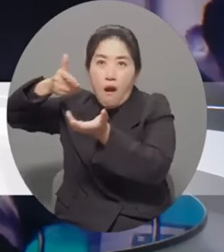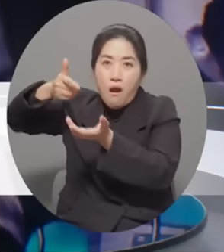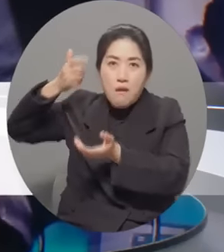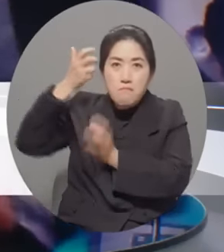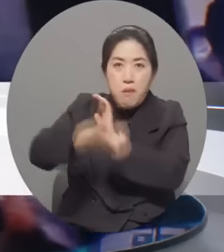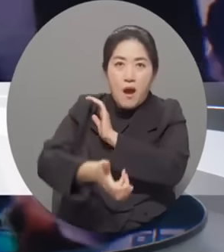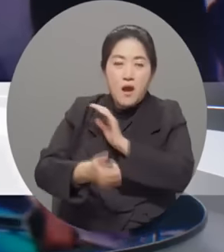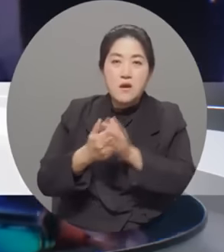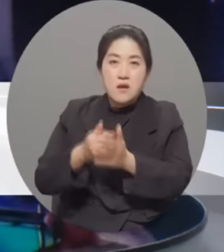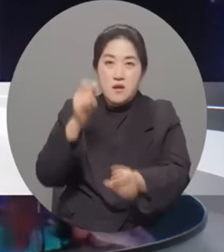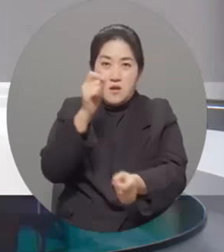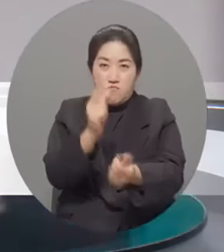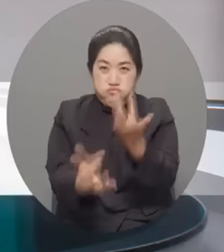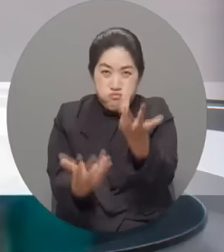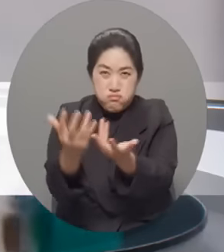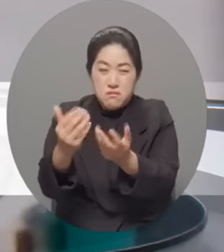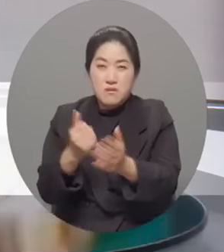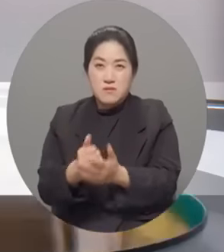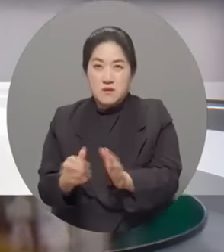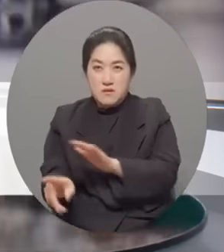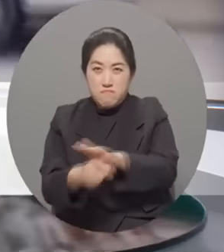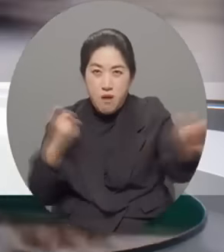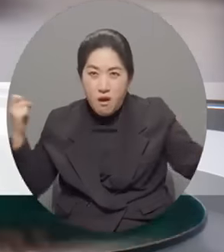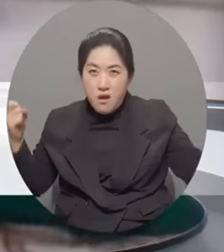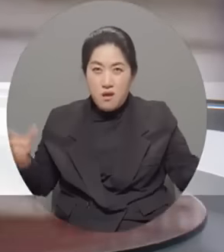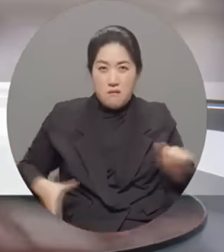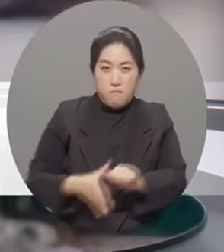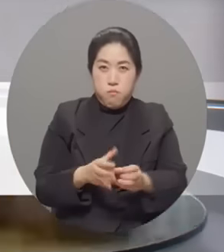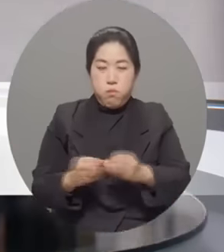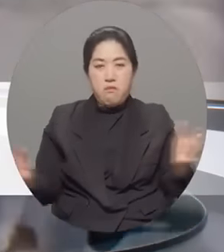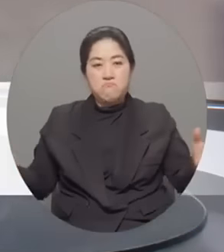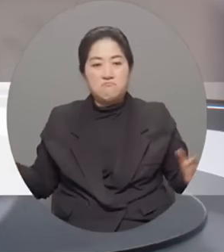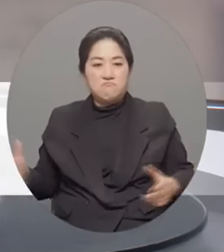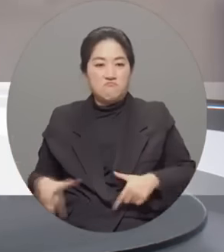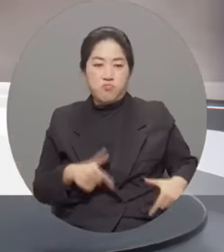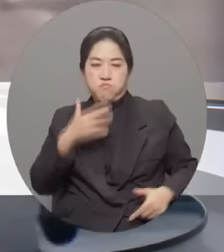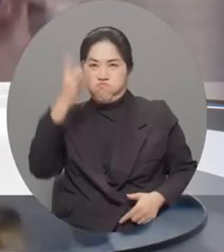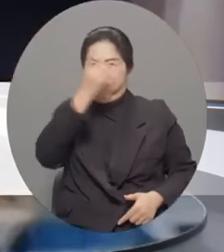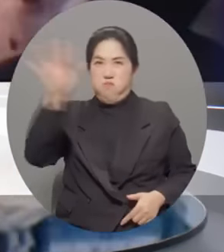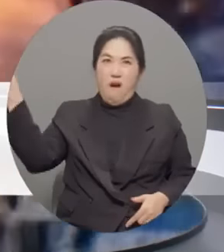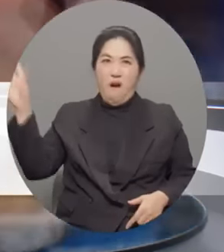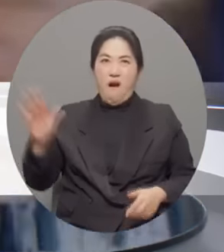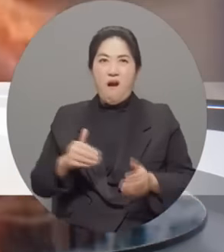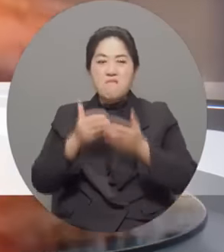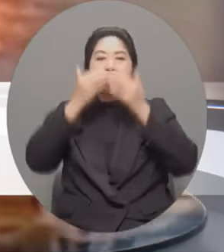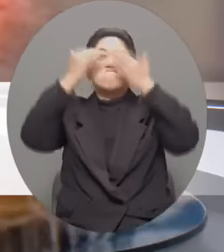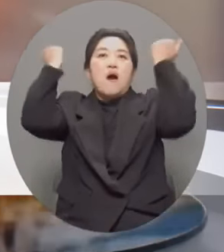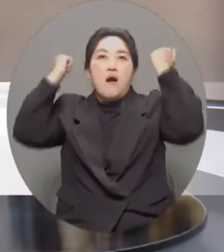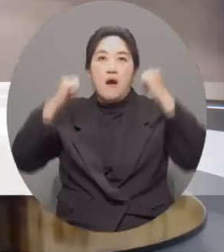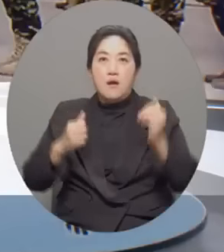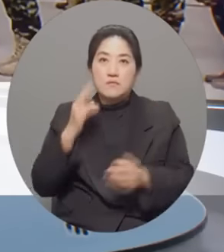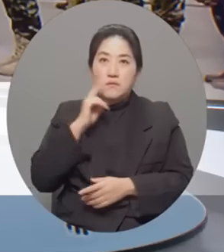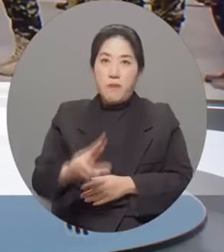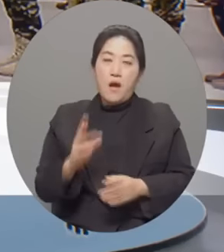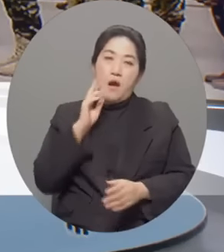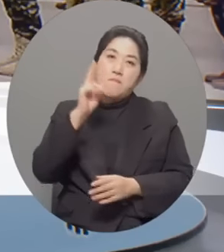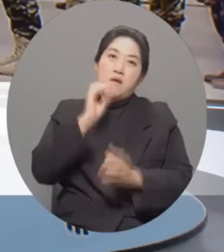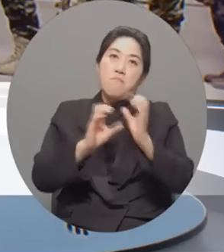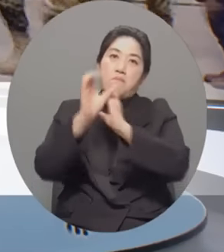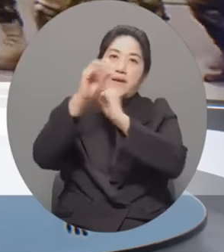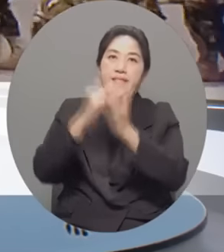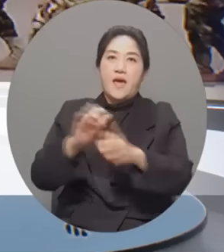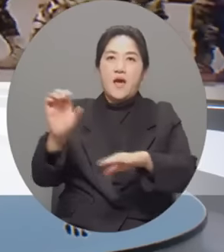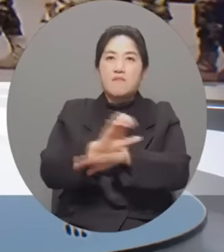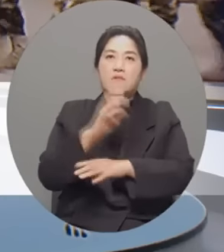난입하고 방화와 약탈, 각종 테러까지 서슴지 않고 있는데요. 이 폭력의 수위가 갈수록 높아지자